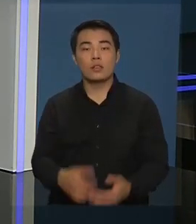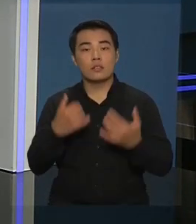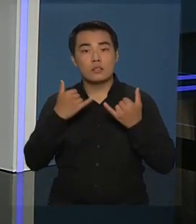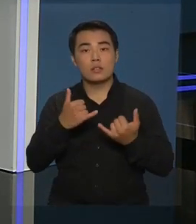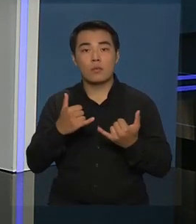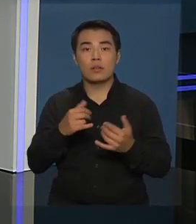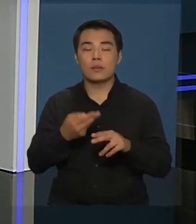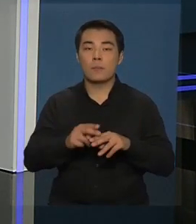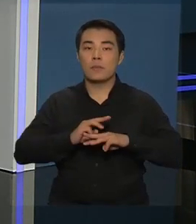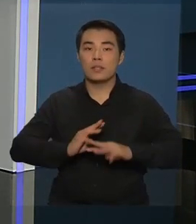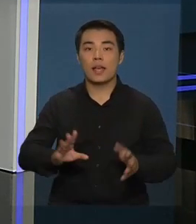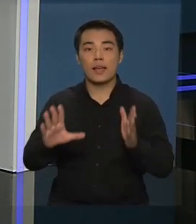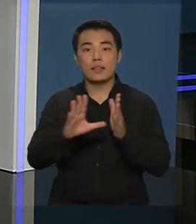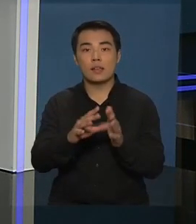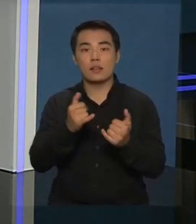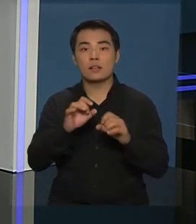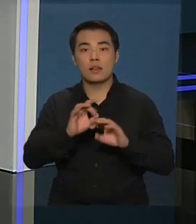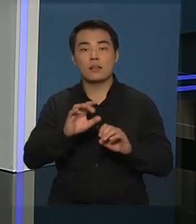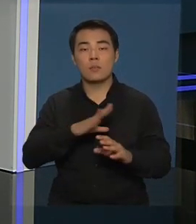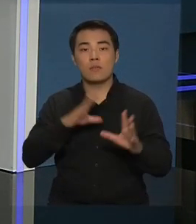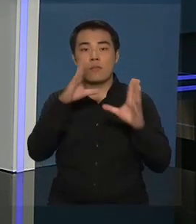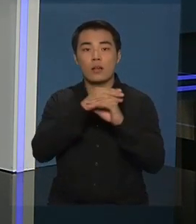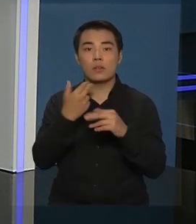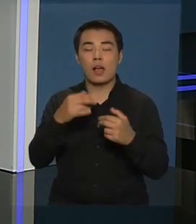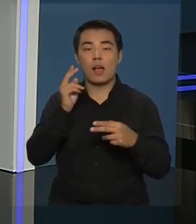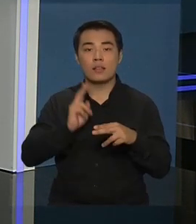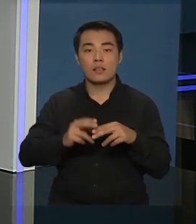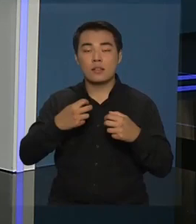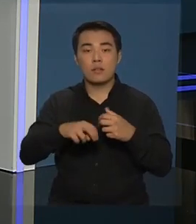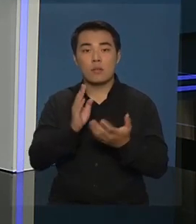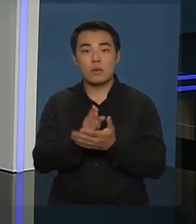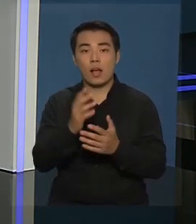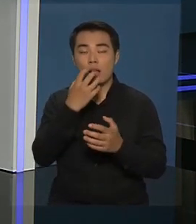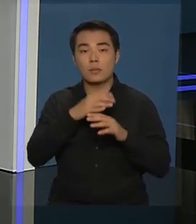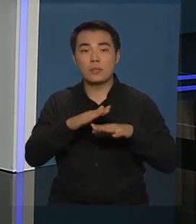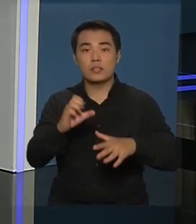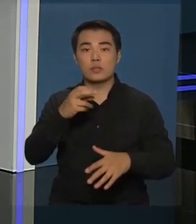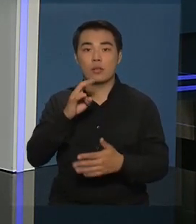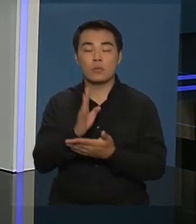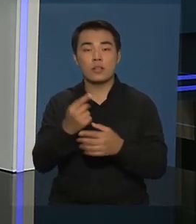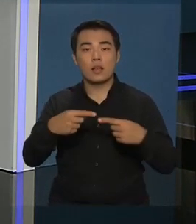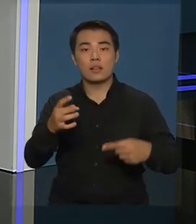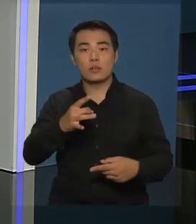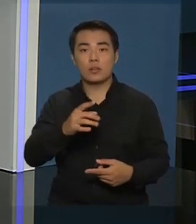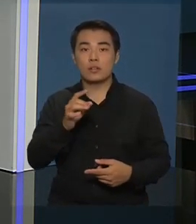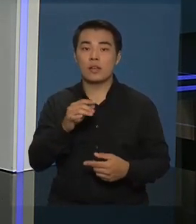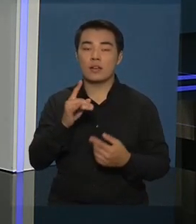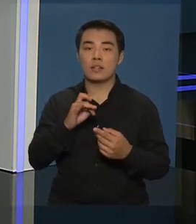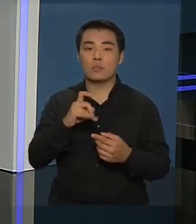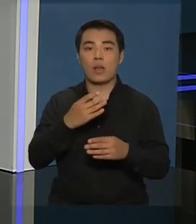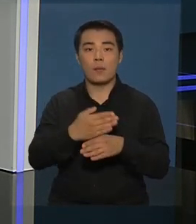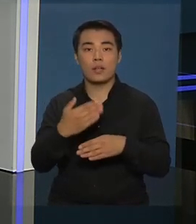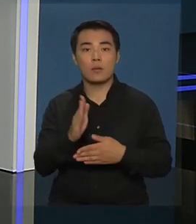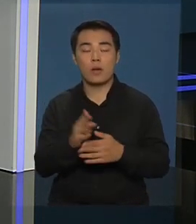И сегодня в Минэнерго не стали отрицать возможный срыв начала отопительного сезона. В нескольких регионах республики идет отставание